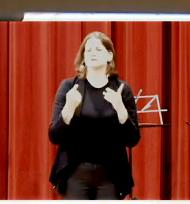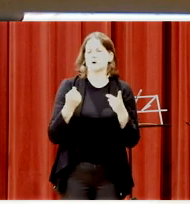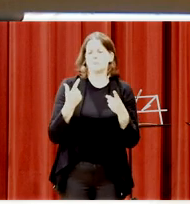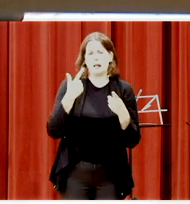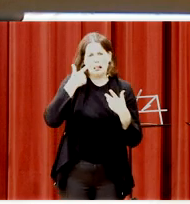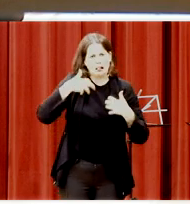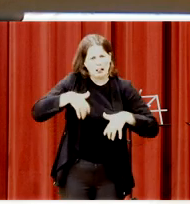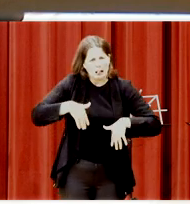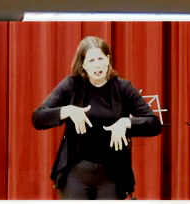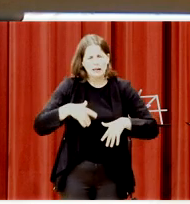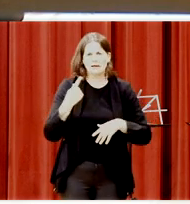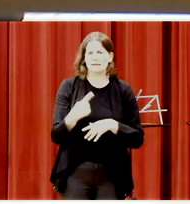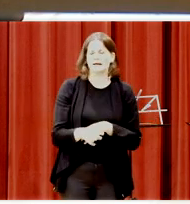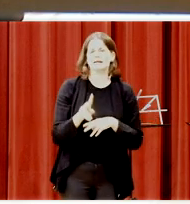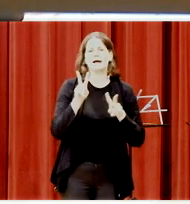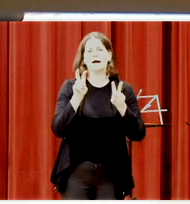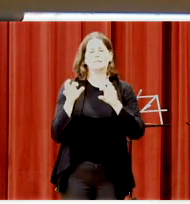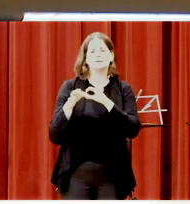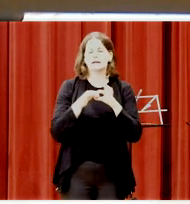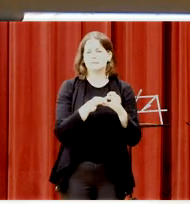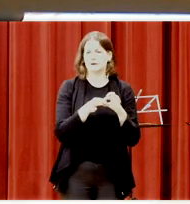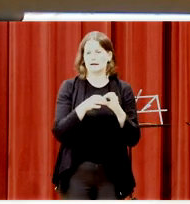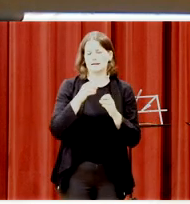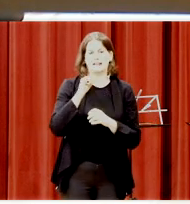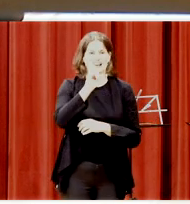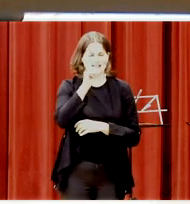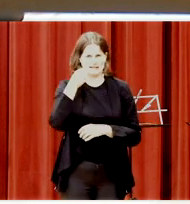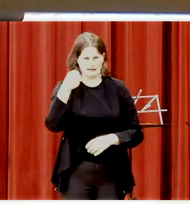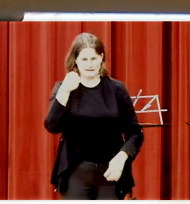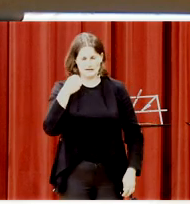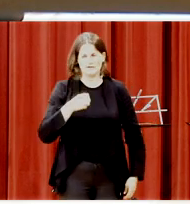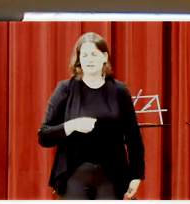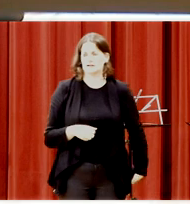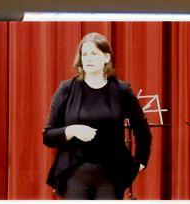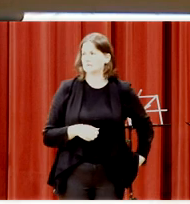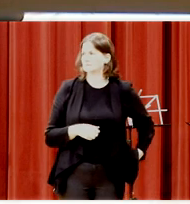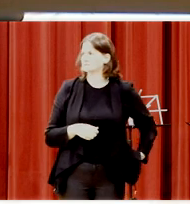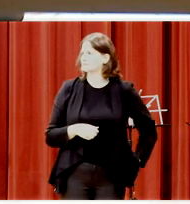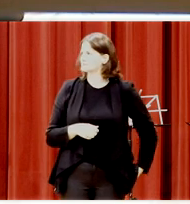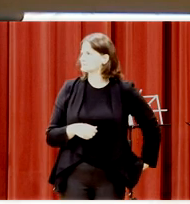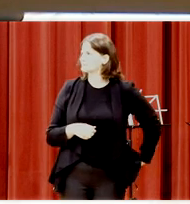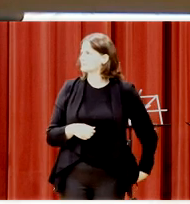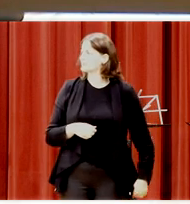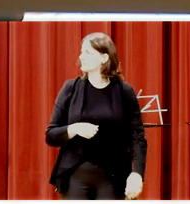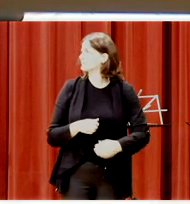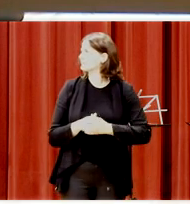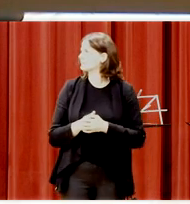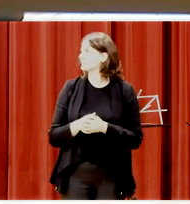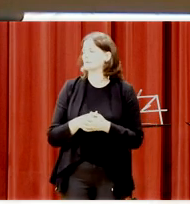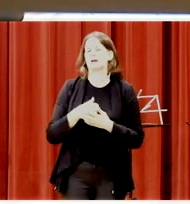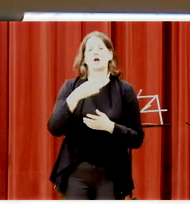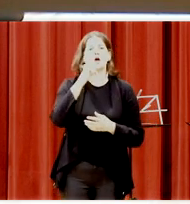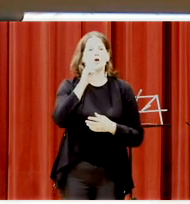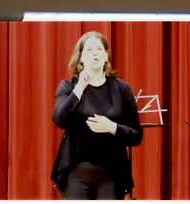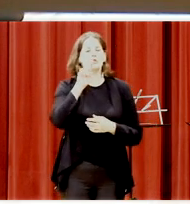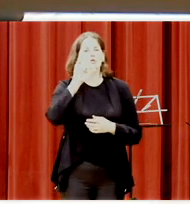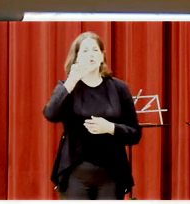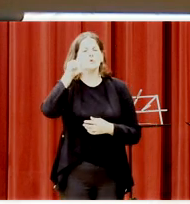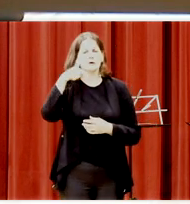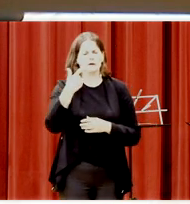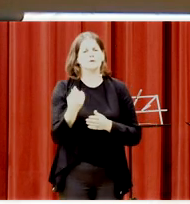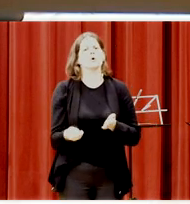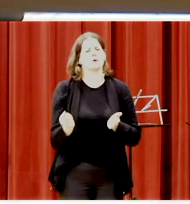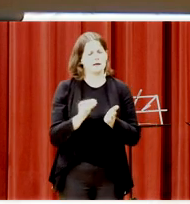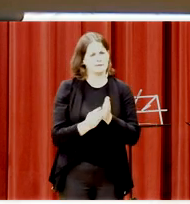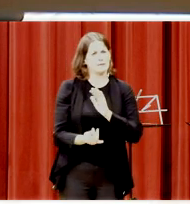Alan Turing torna a l'escena també i d'alguna manera genera el test de Turing, que el que diu és un experiment en el que tu poses un